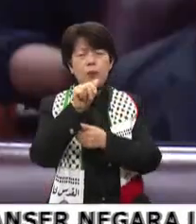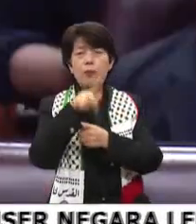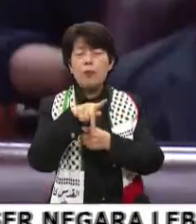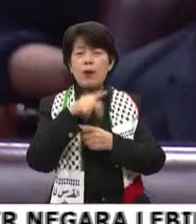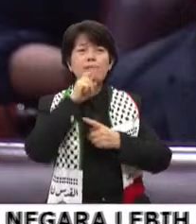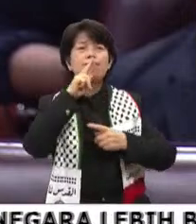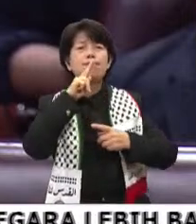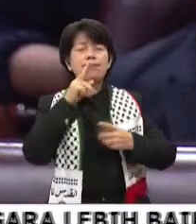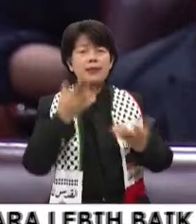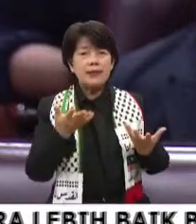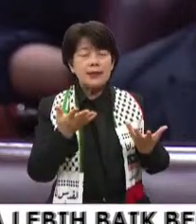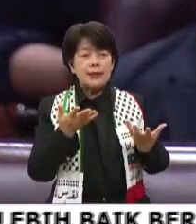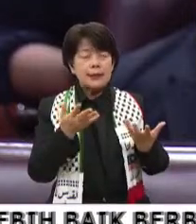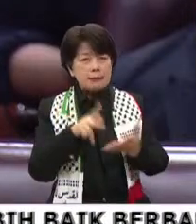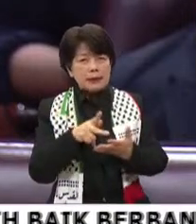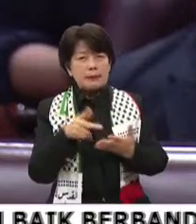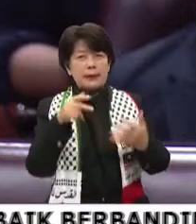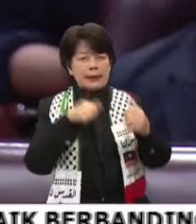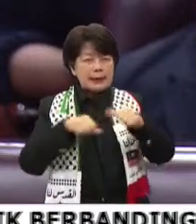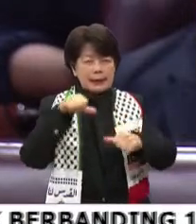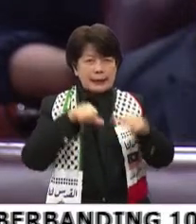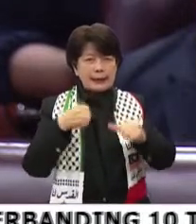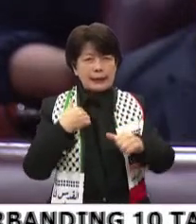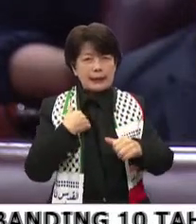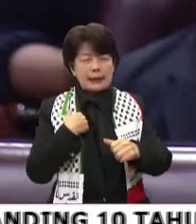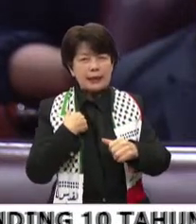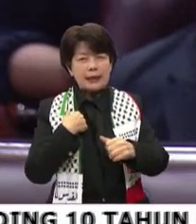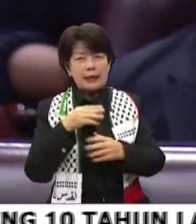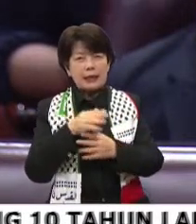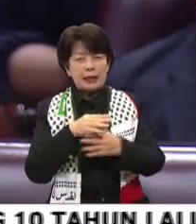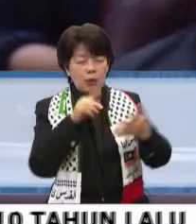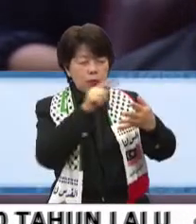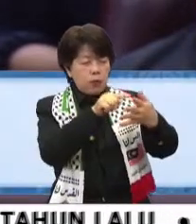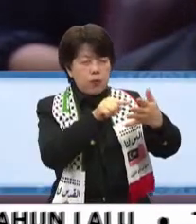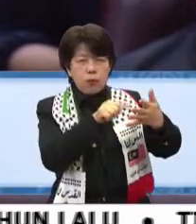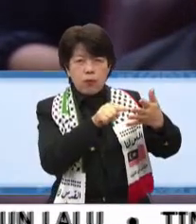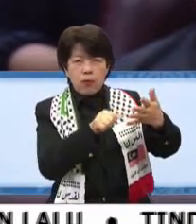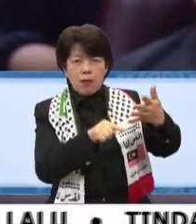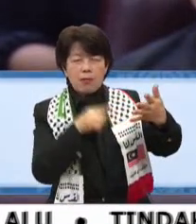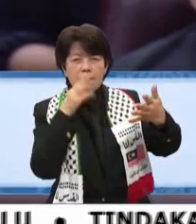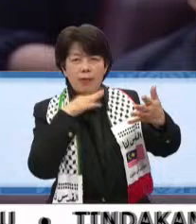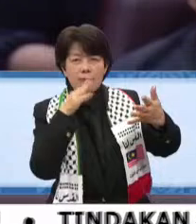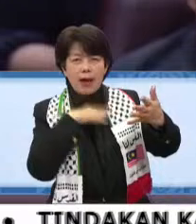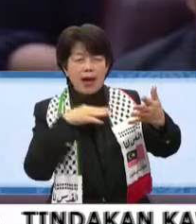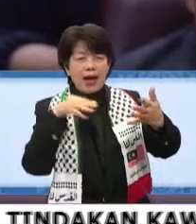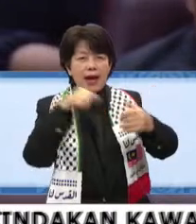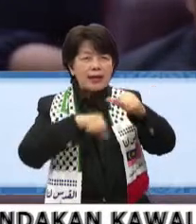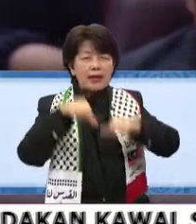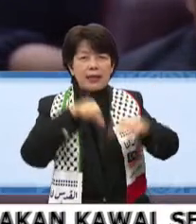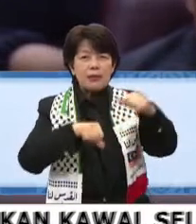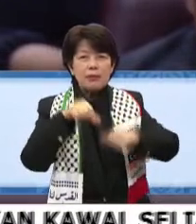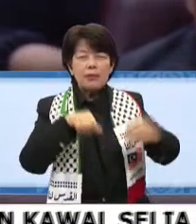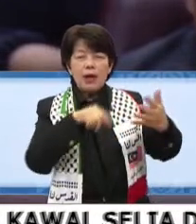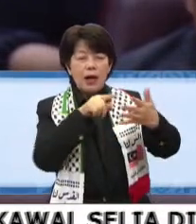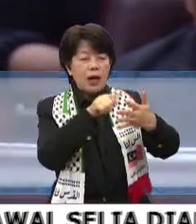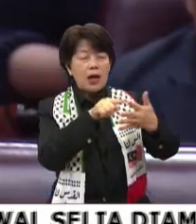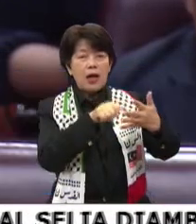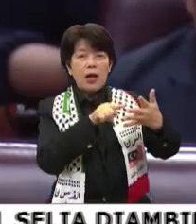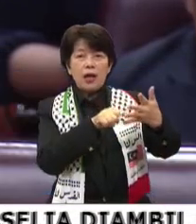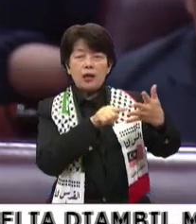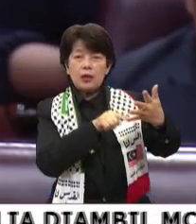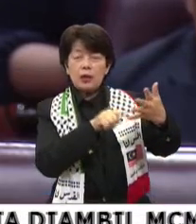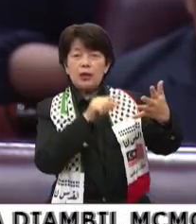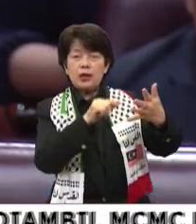yang mengandungi bahan kimia seperti propelin Glycol PG vegetable glycerin VG tralin Glycol